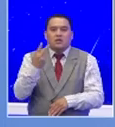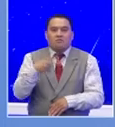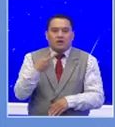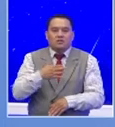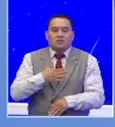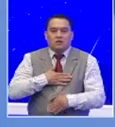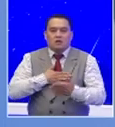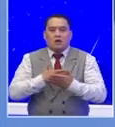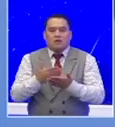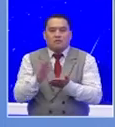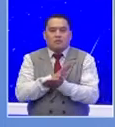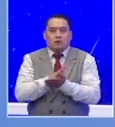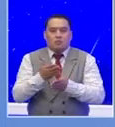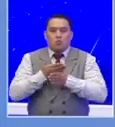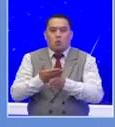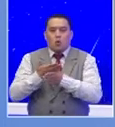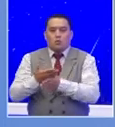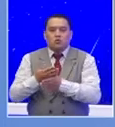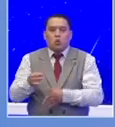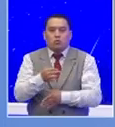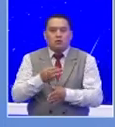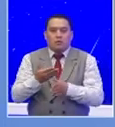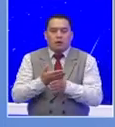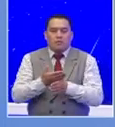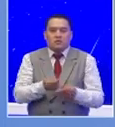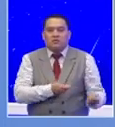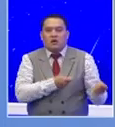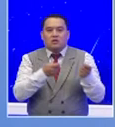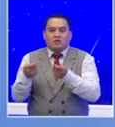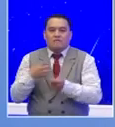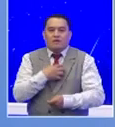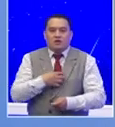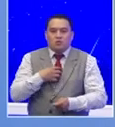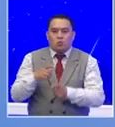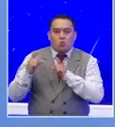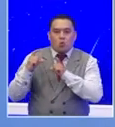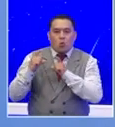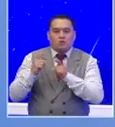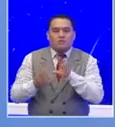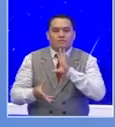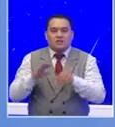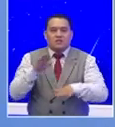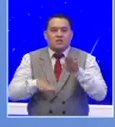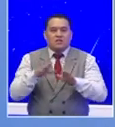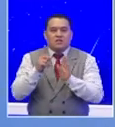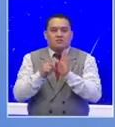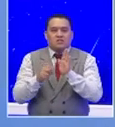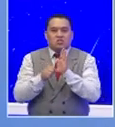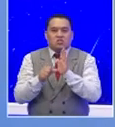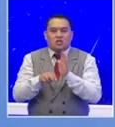наших добровольцев из области помогли доставить важный гуманитарный груз в общем весом 260